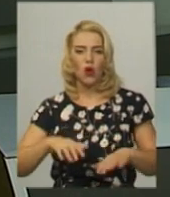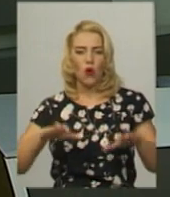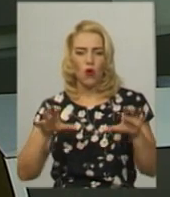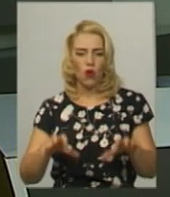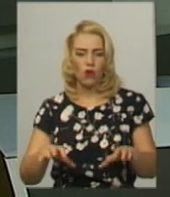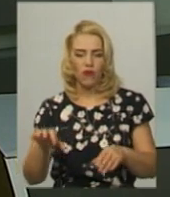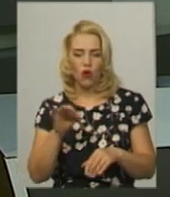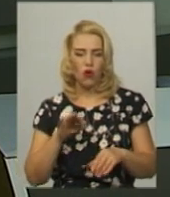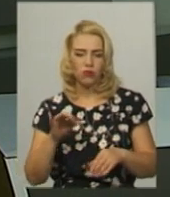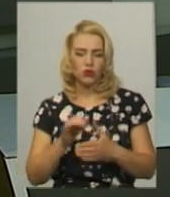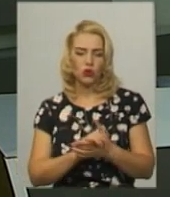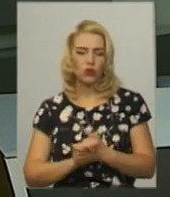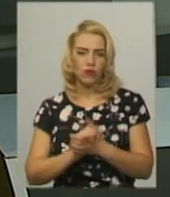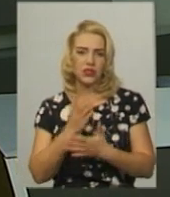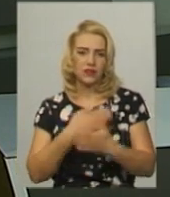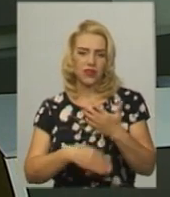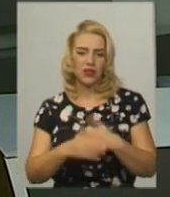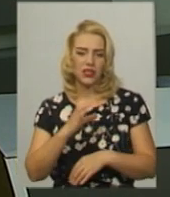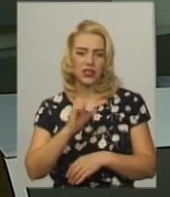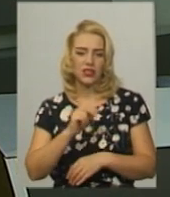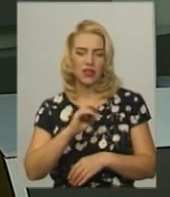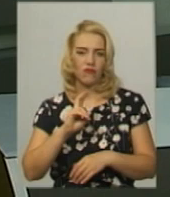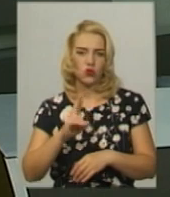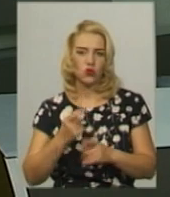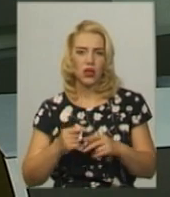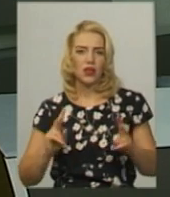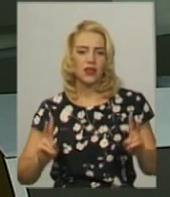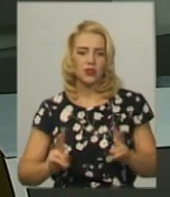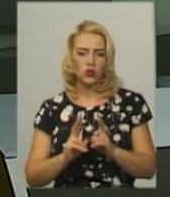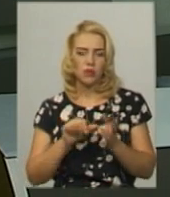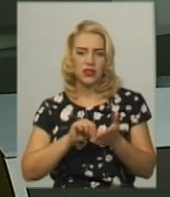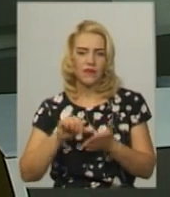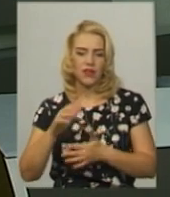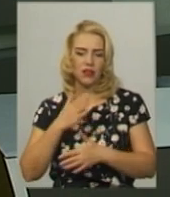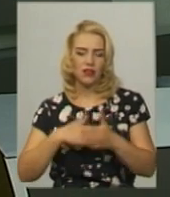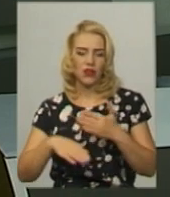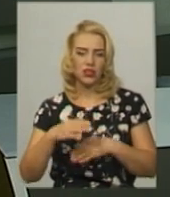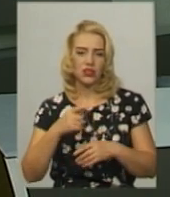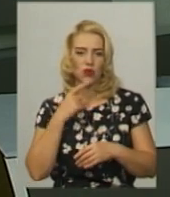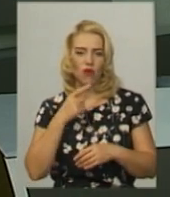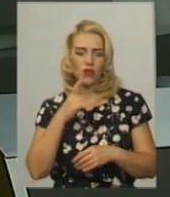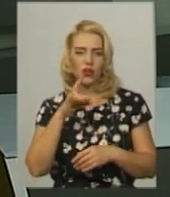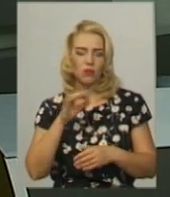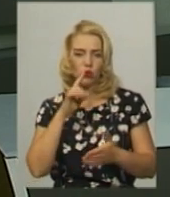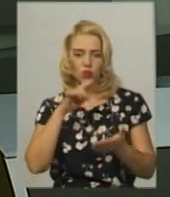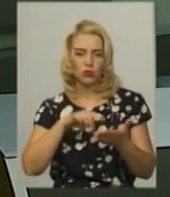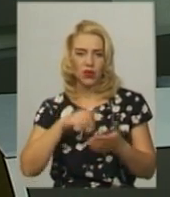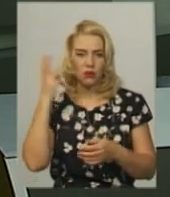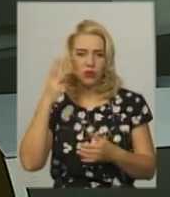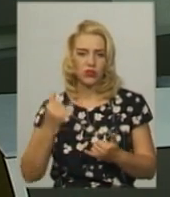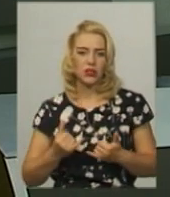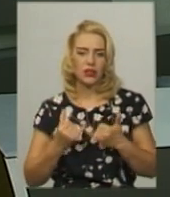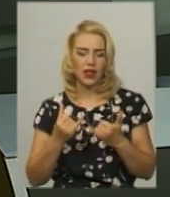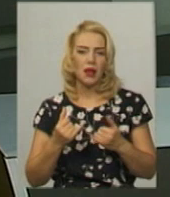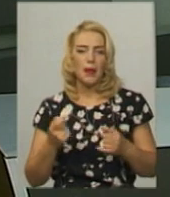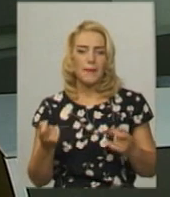Анатолій Савчук. На сьогоднішній зустрічі, де представники 19 областей України говорили про доступність Хмельницького для маломобільних груп